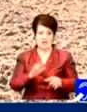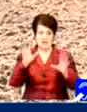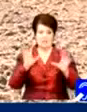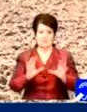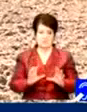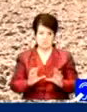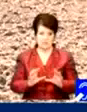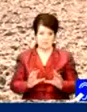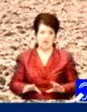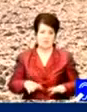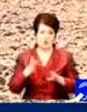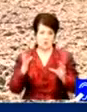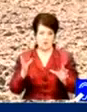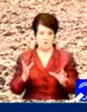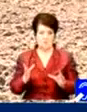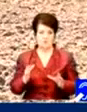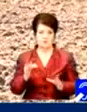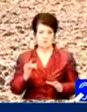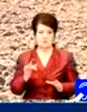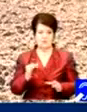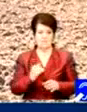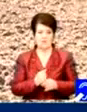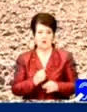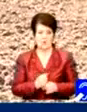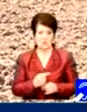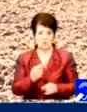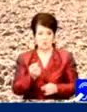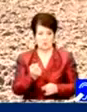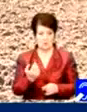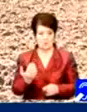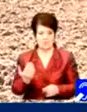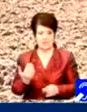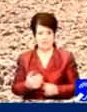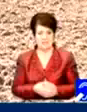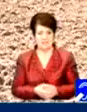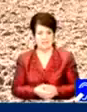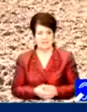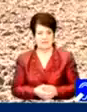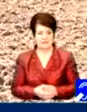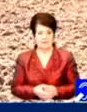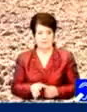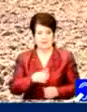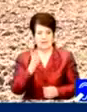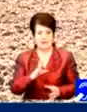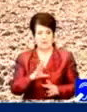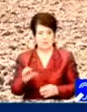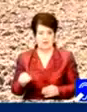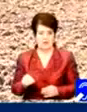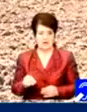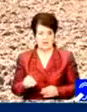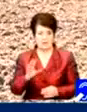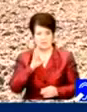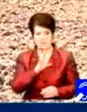legitimă, așa cum a fost și făcut nu cu mult înainte cu nemții care au plecat din